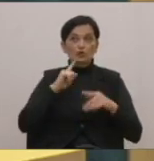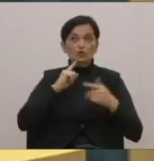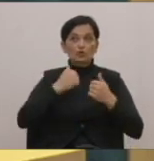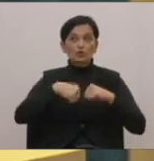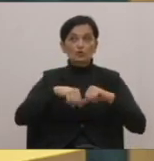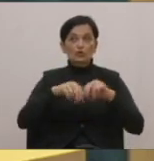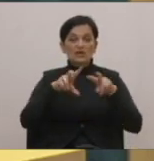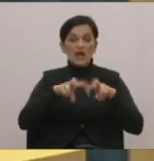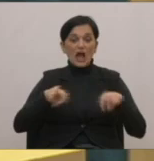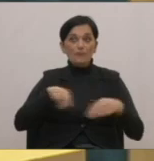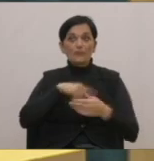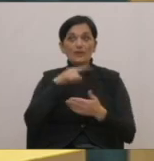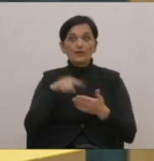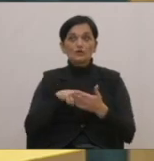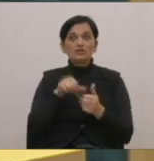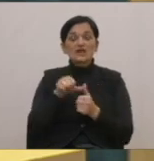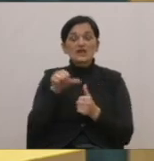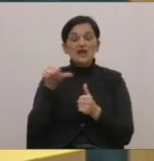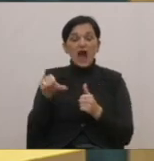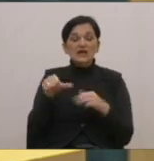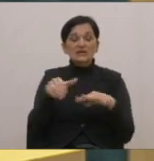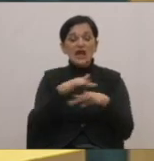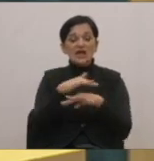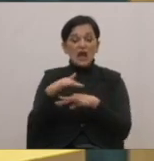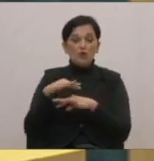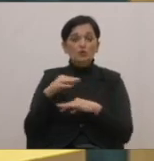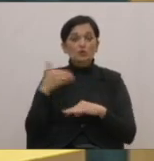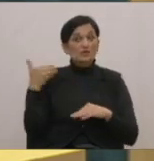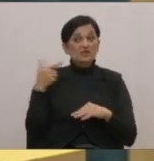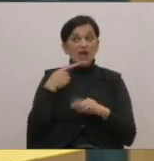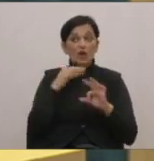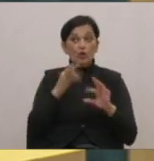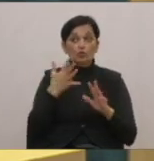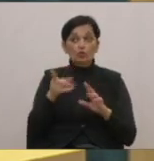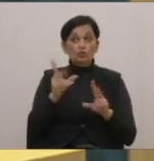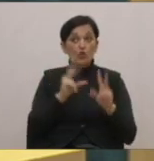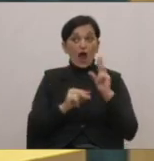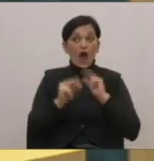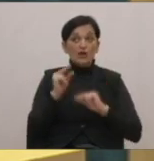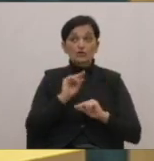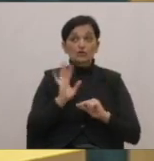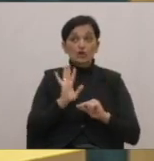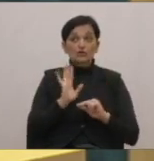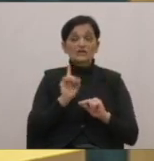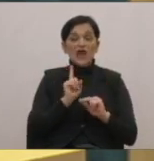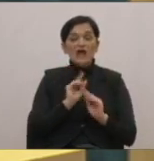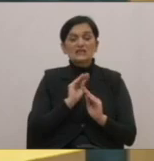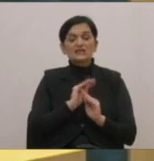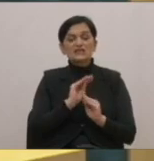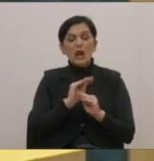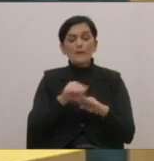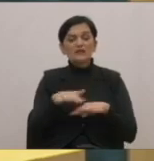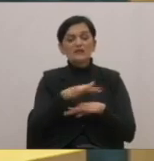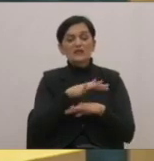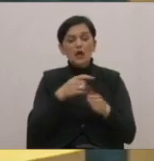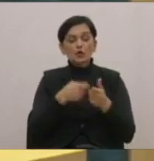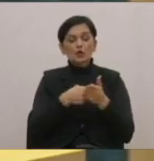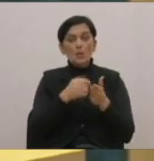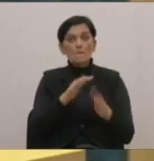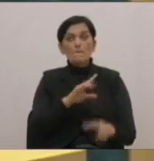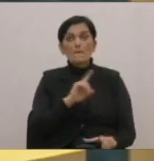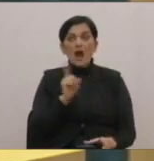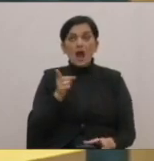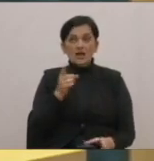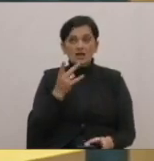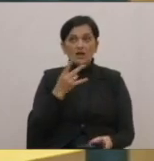განიხილოს საკითხი, გარდა იმ გარემოებისა, რაც წეგან ვახსენე, რომ თუ კი ის არ ჩათვლის მიზანშეწონილად, რომ რაც დამატებითი გარემოებების გამოძევა მოხდეს. მაგრამ